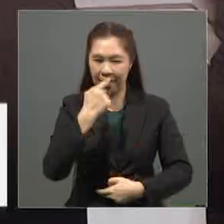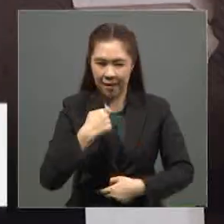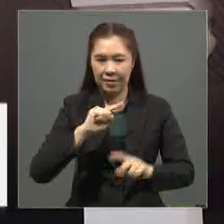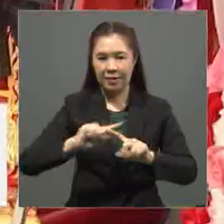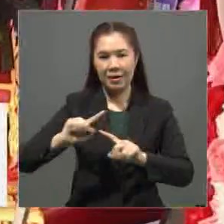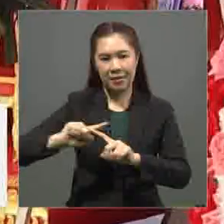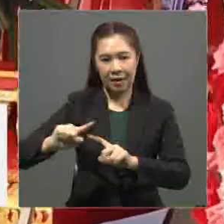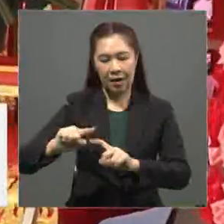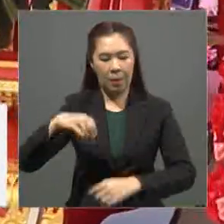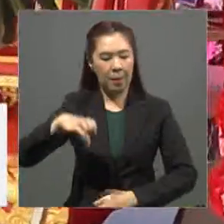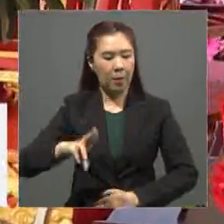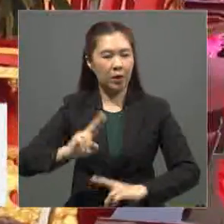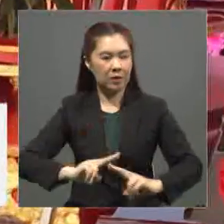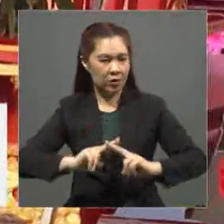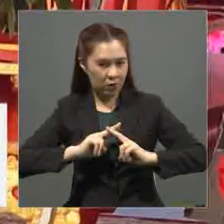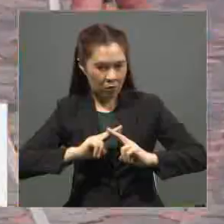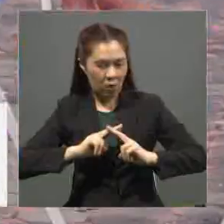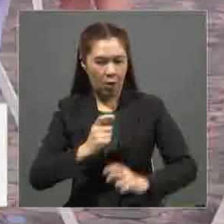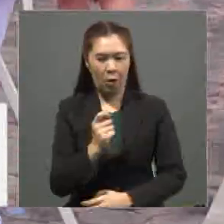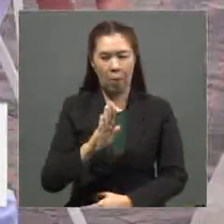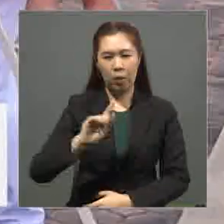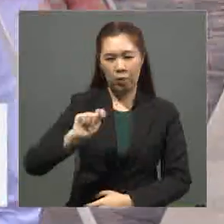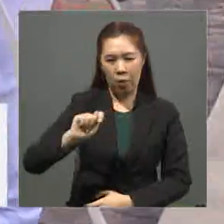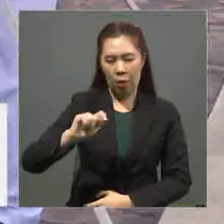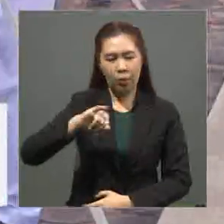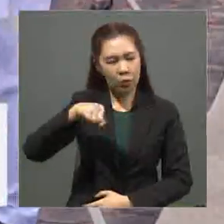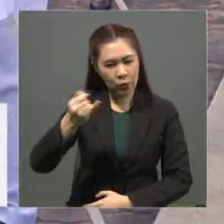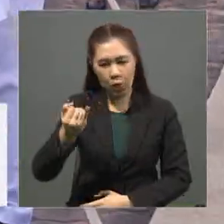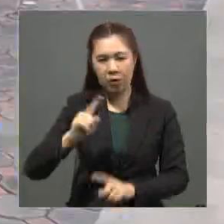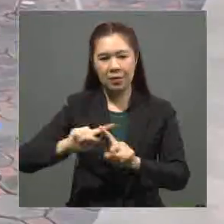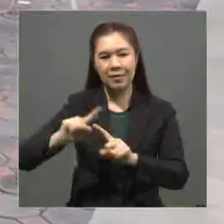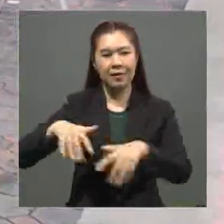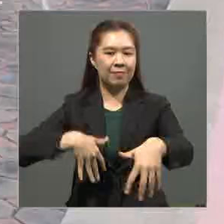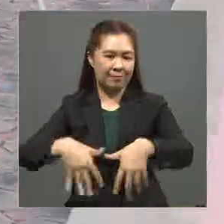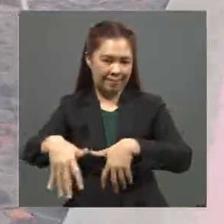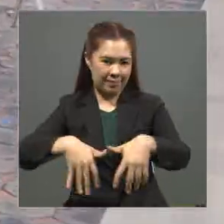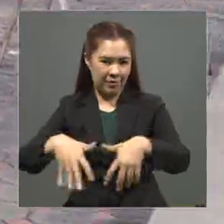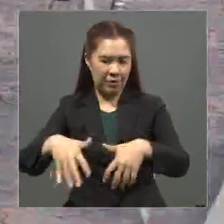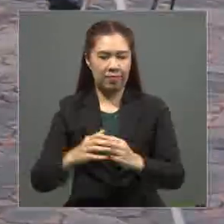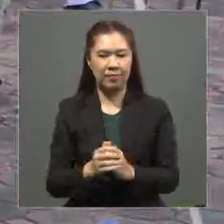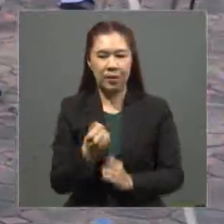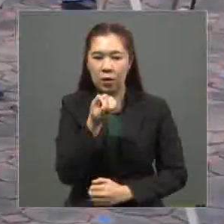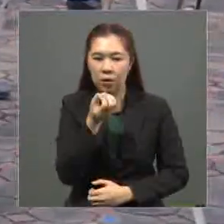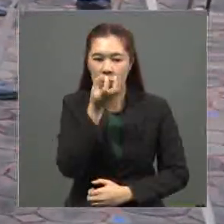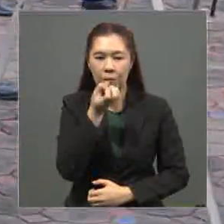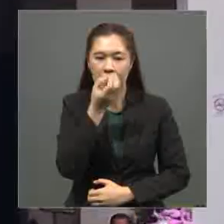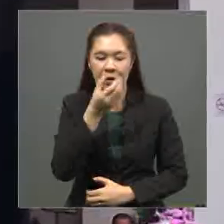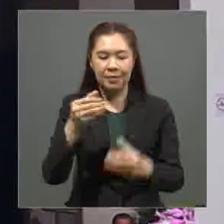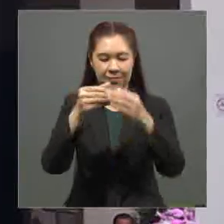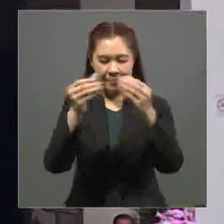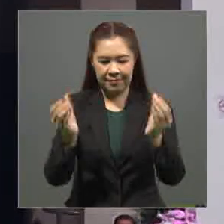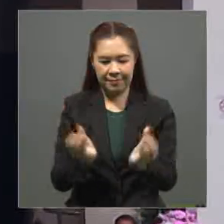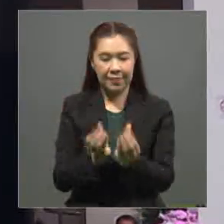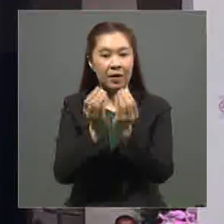รัฐวิสาหกิจองค์กรปกครองส่วนท้องถิ่นภาคเอกชนและชาวจังหวัดพะเยาประกอบพิธีวางพวงมาลาน้อมรำลึกถึงพระ